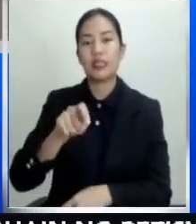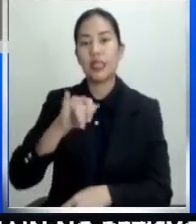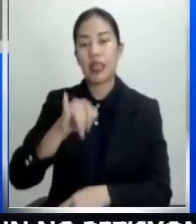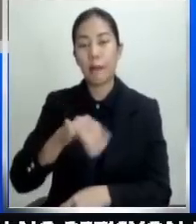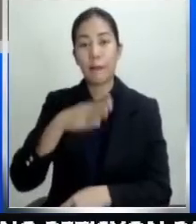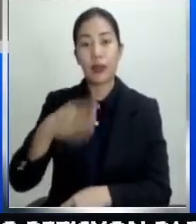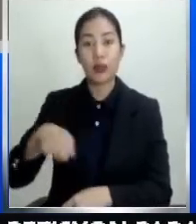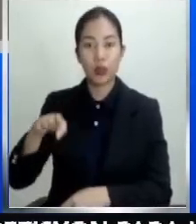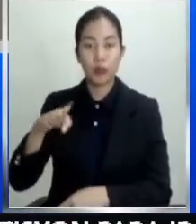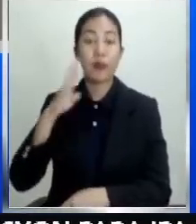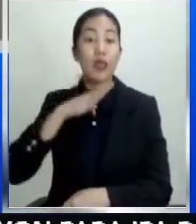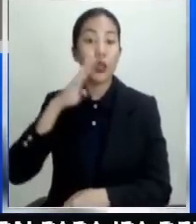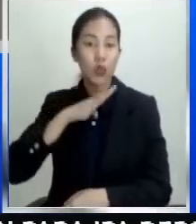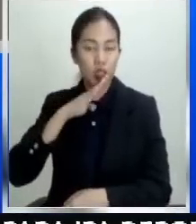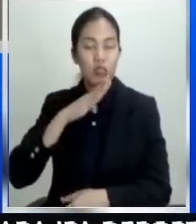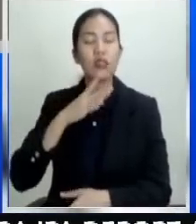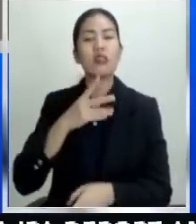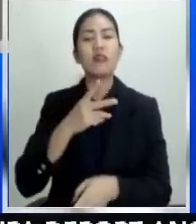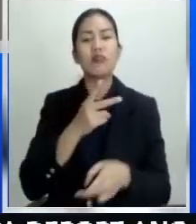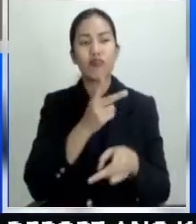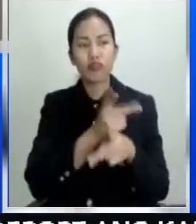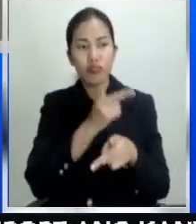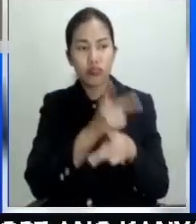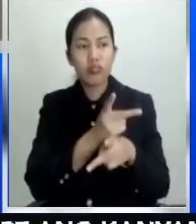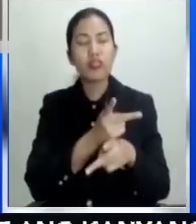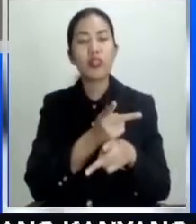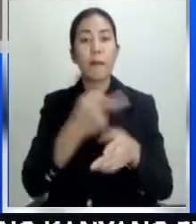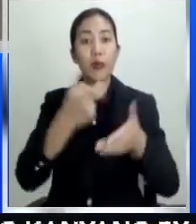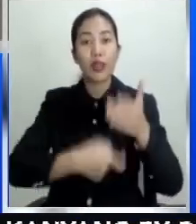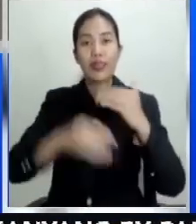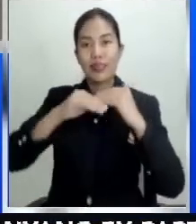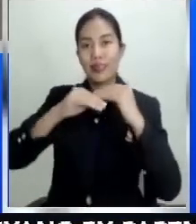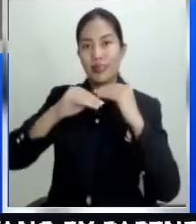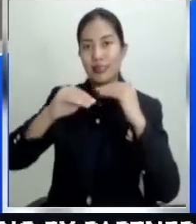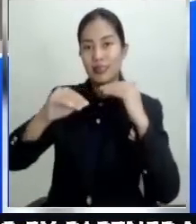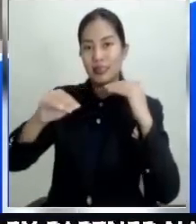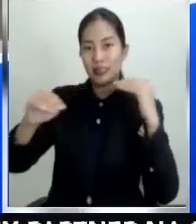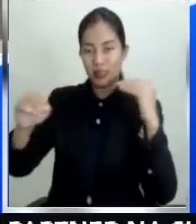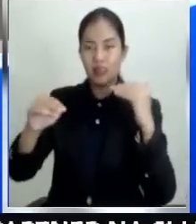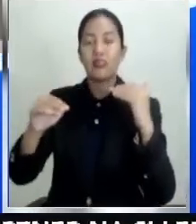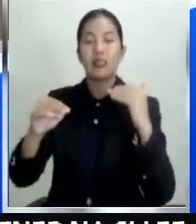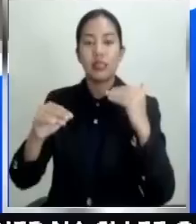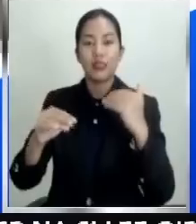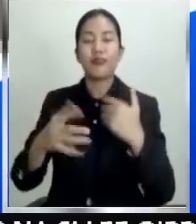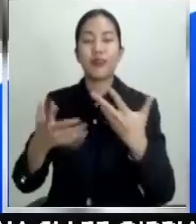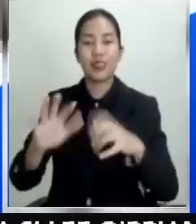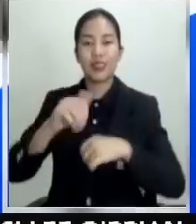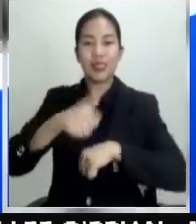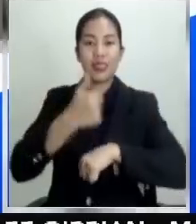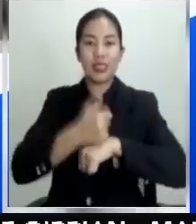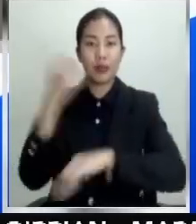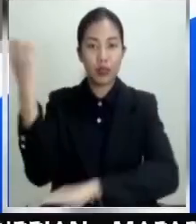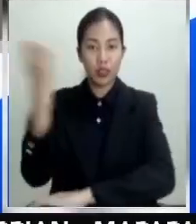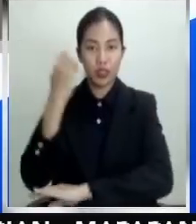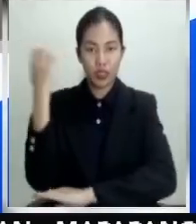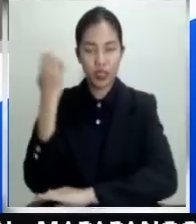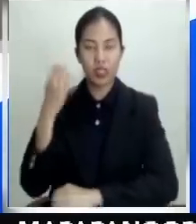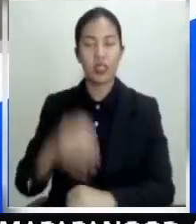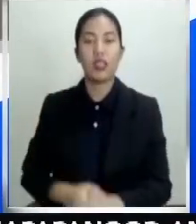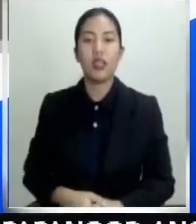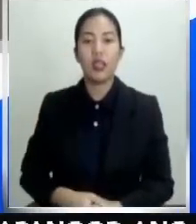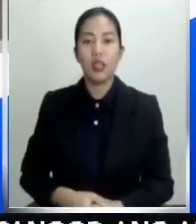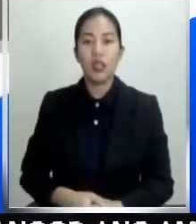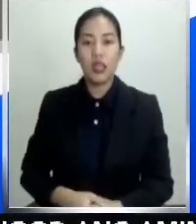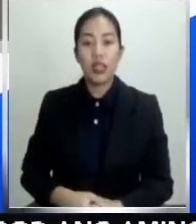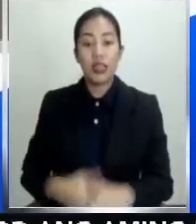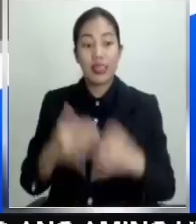bilihin para tiyaking umiiral ang price freeze matapos ideklara ang state of calamity. Kung ano yung presyo, yung prevailing price